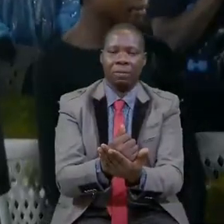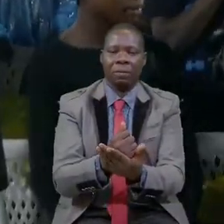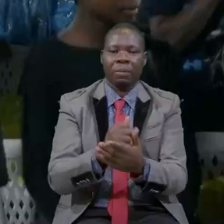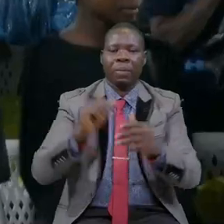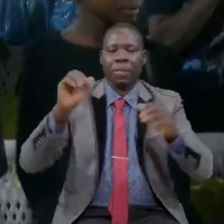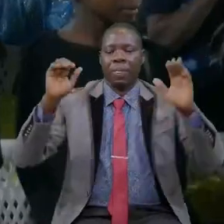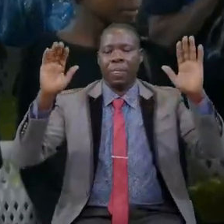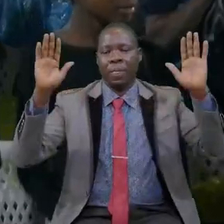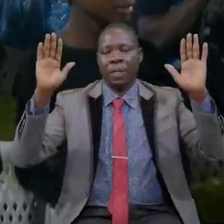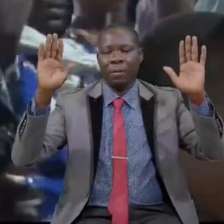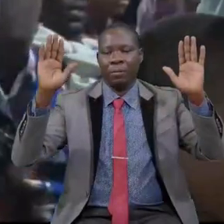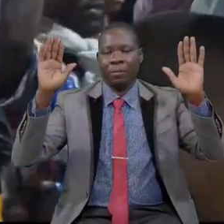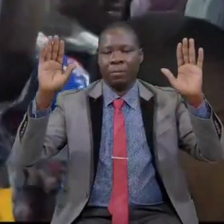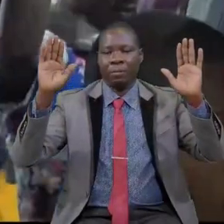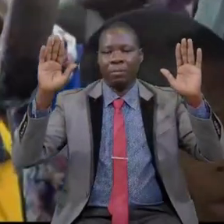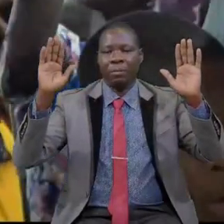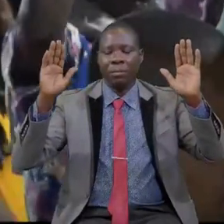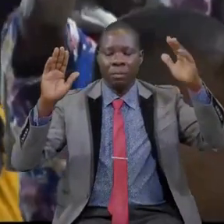Lève cette main.